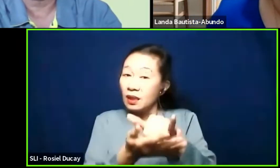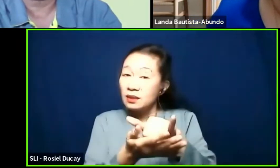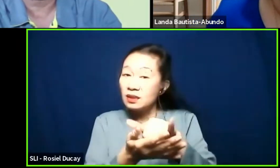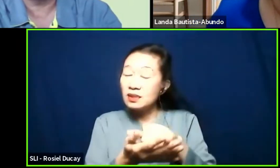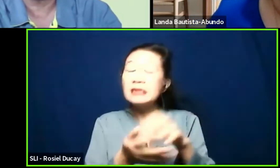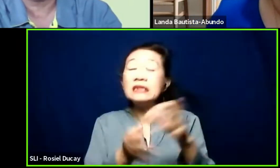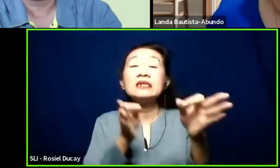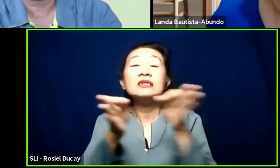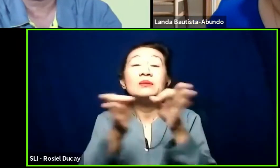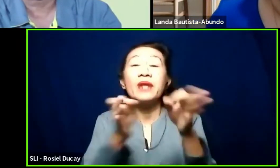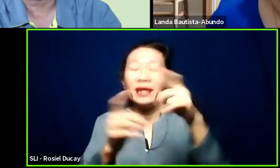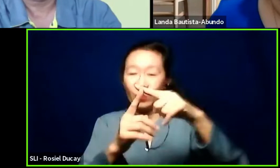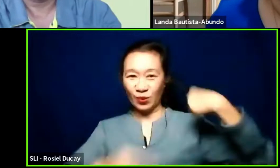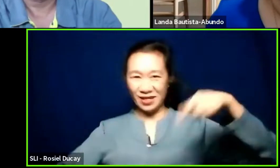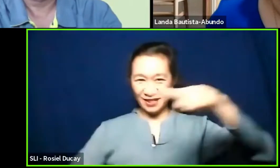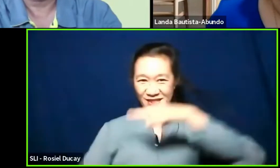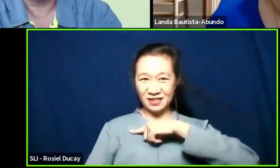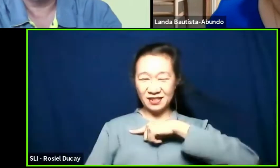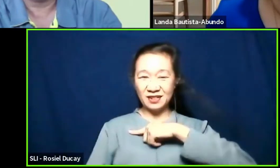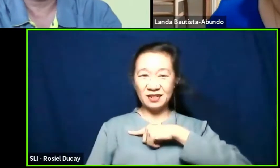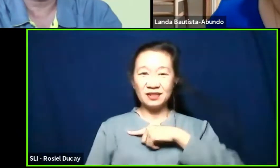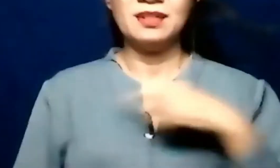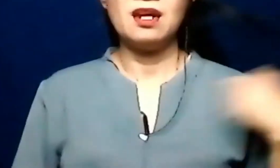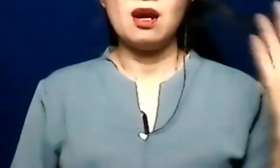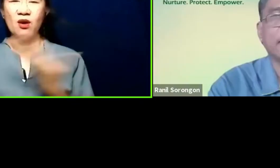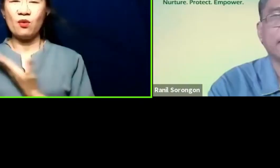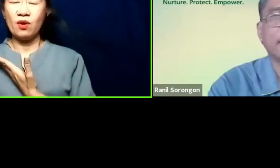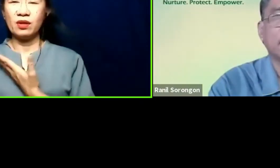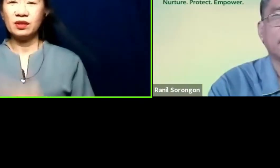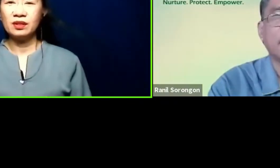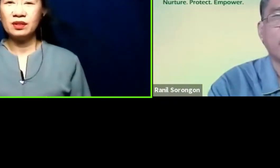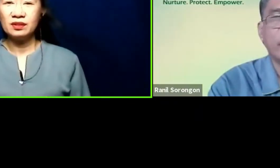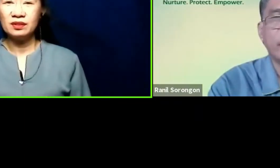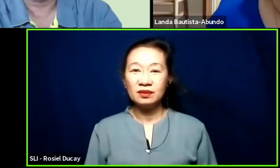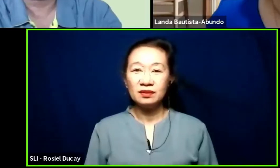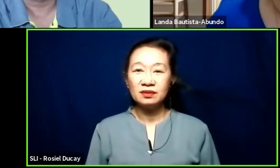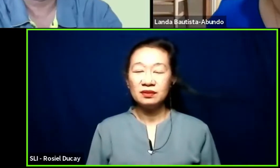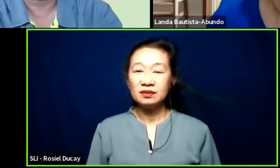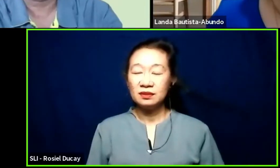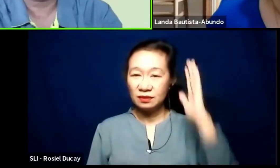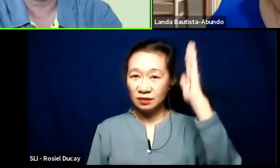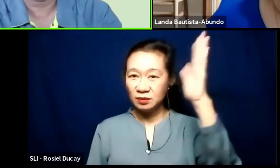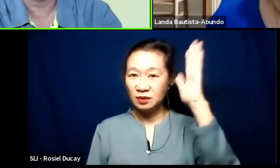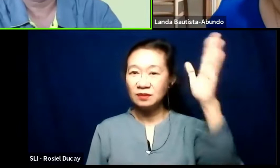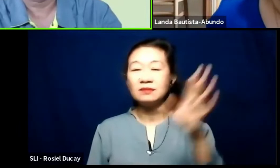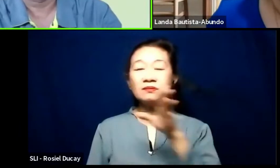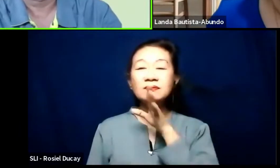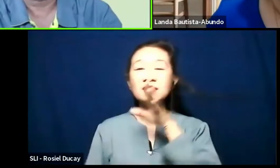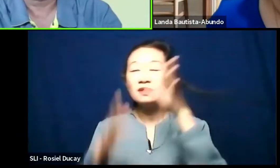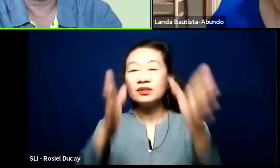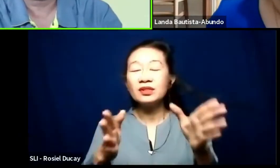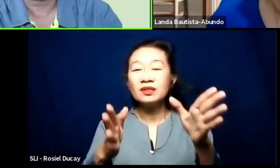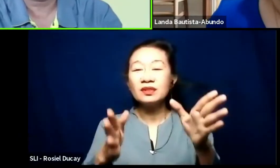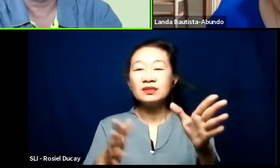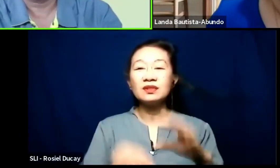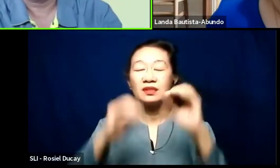ipapaliwanag sa atin ng ating resource speaker na